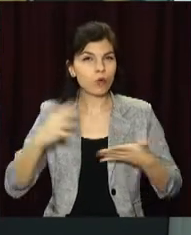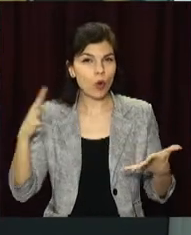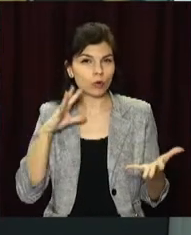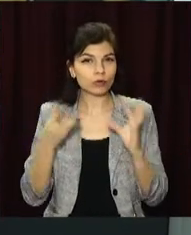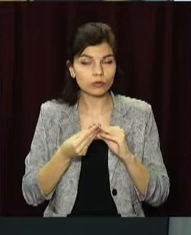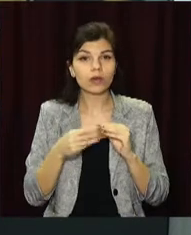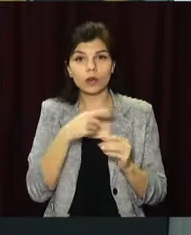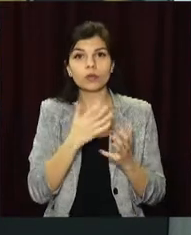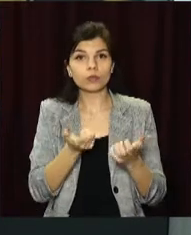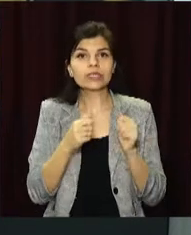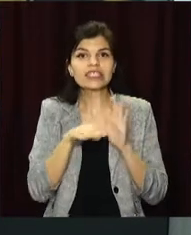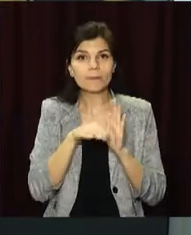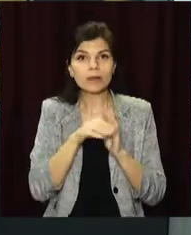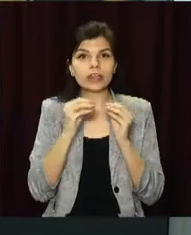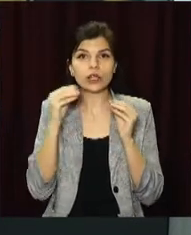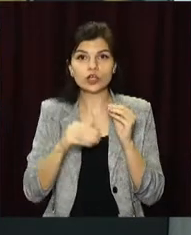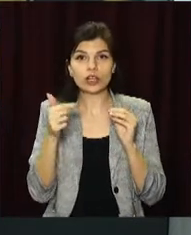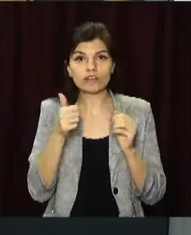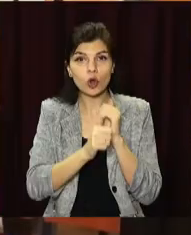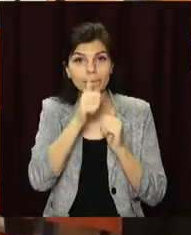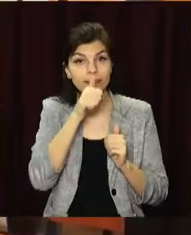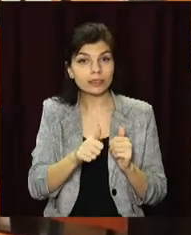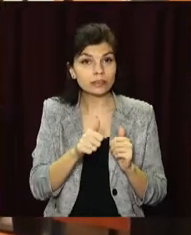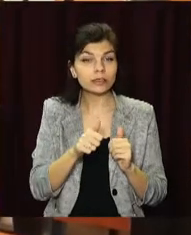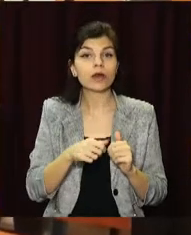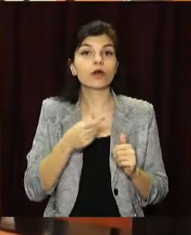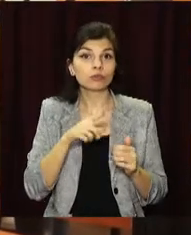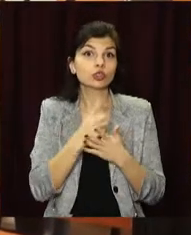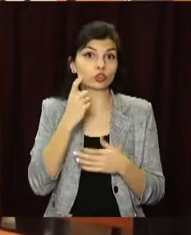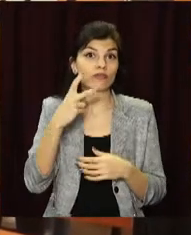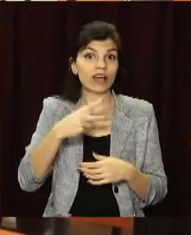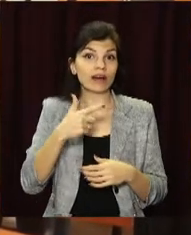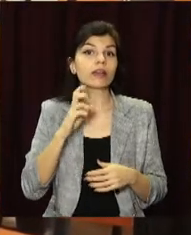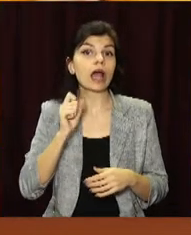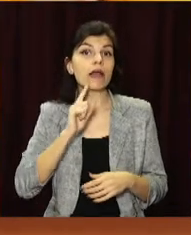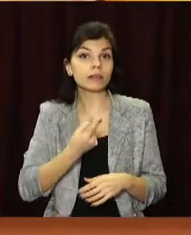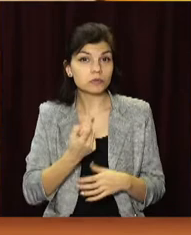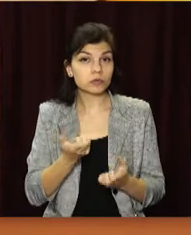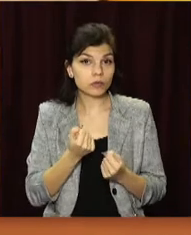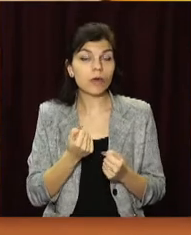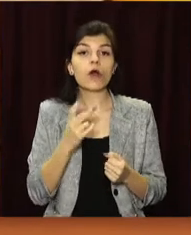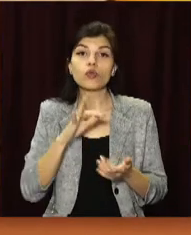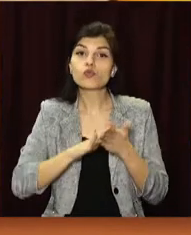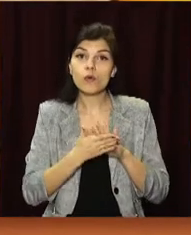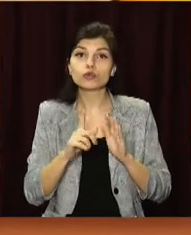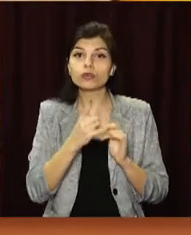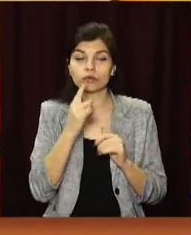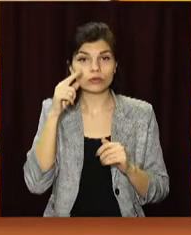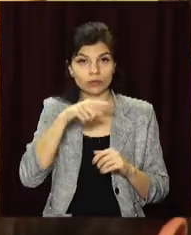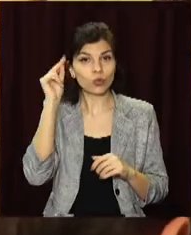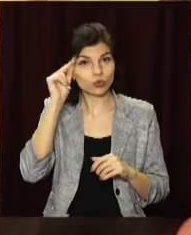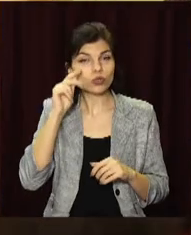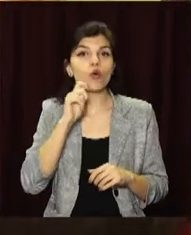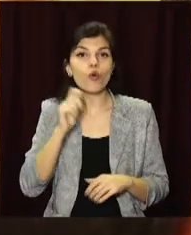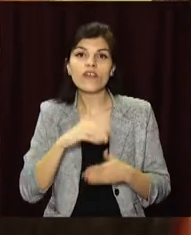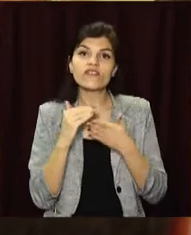отримуватиме стипендію 10 тисяч гривень щомісяця, тобто 120 тисяч гривень на рік. Але за умови, що дитина навчатиметься в українському виші.